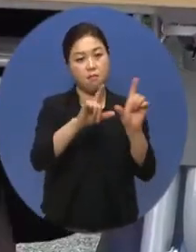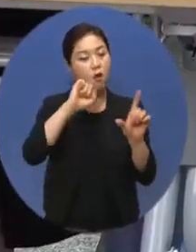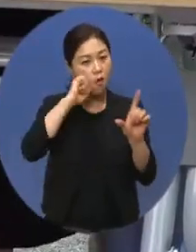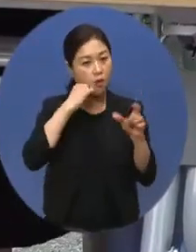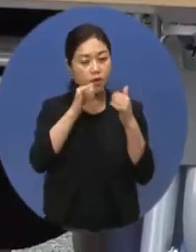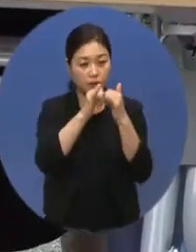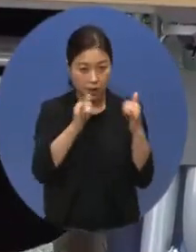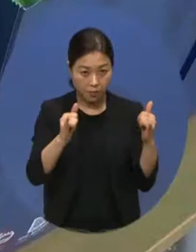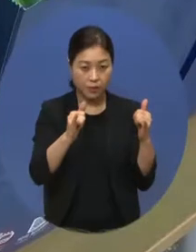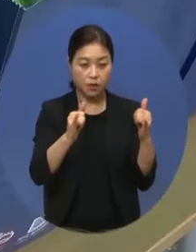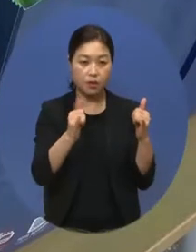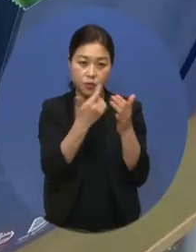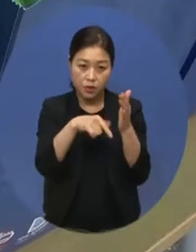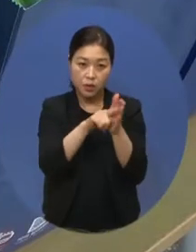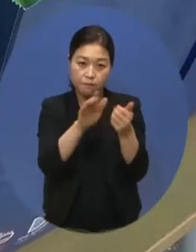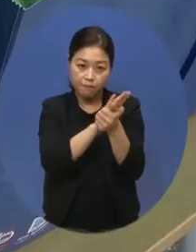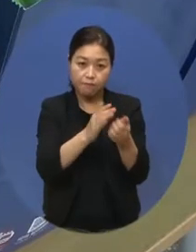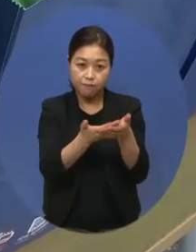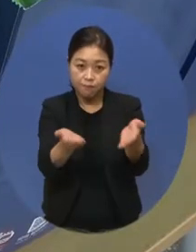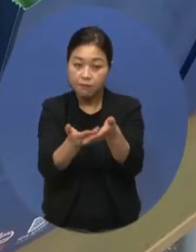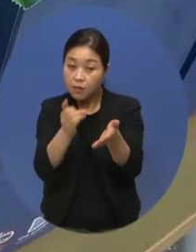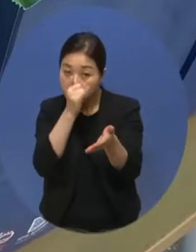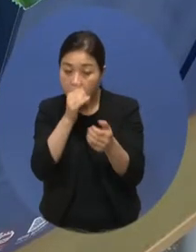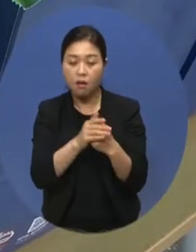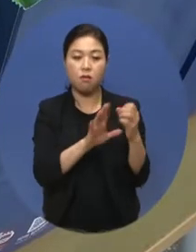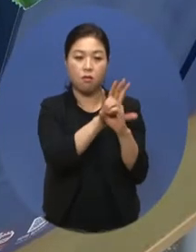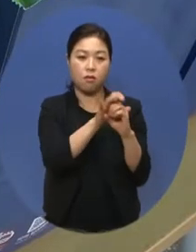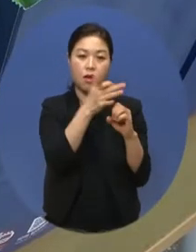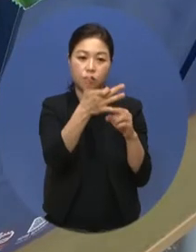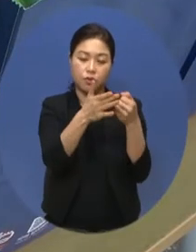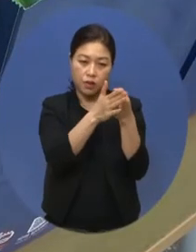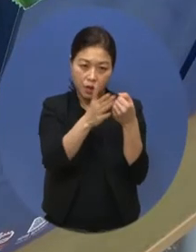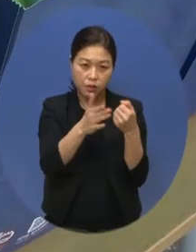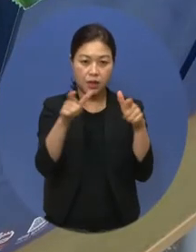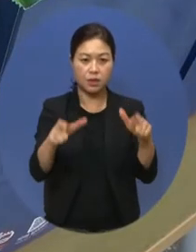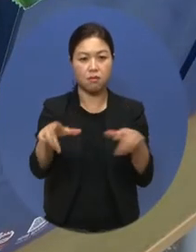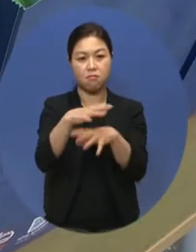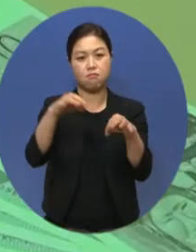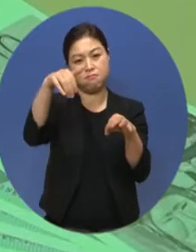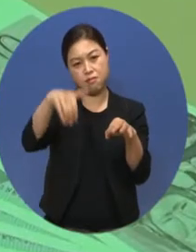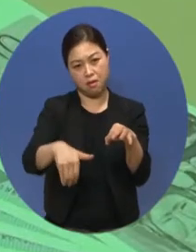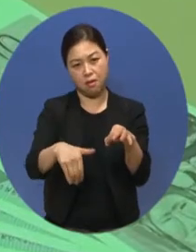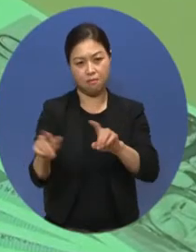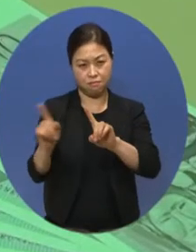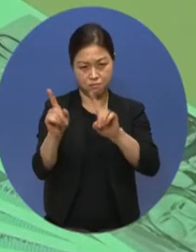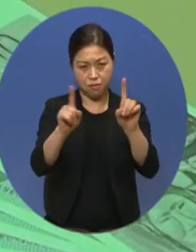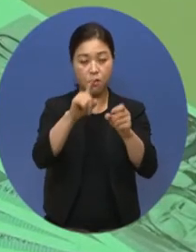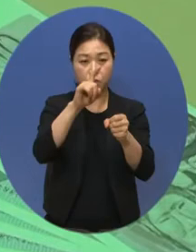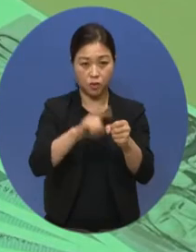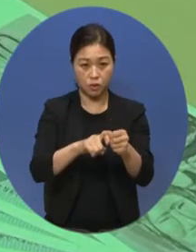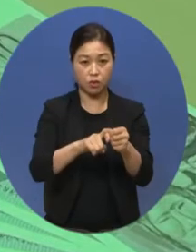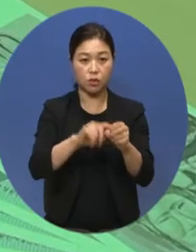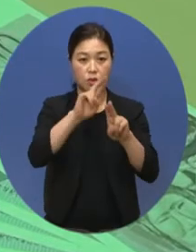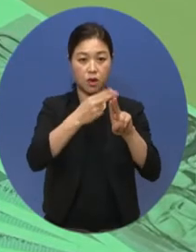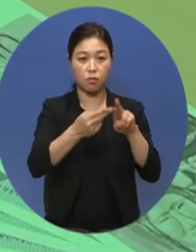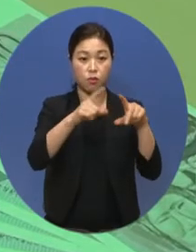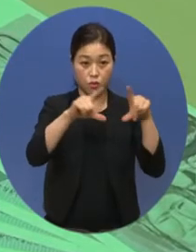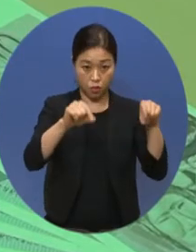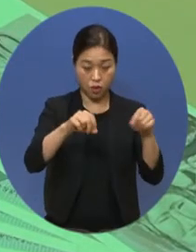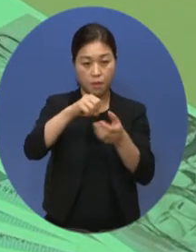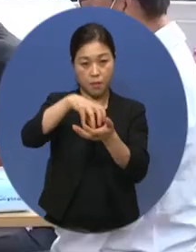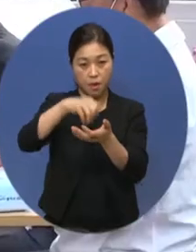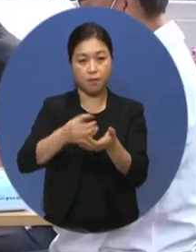일환으로 진행됐으며 코로나19로 침체된 지역경제 활성화를 위해 온누리 상품권과 빵이